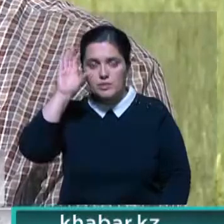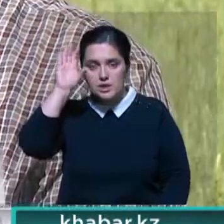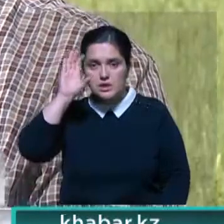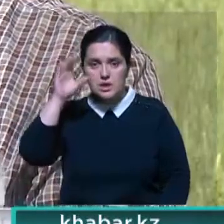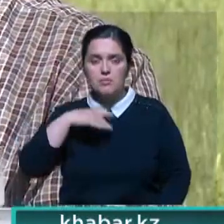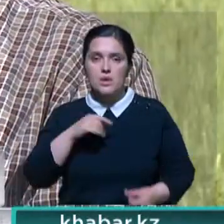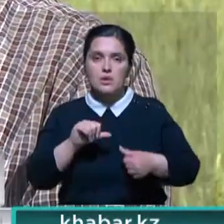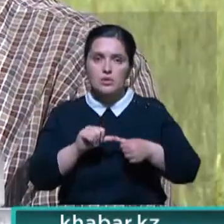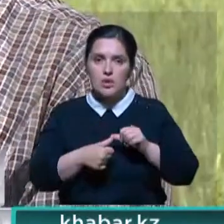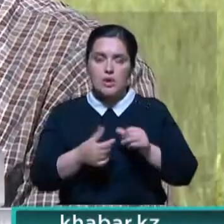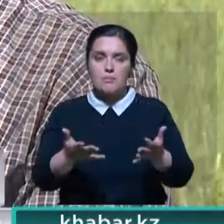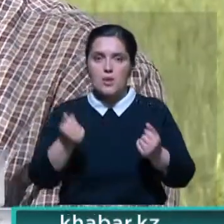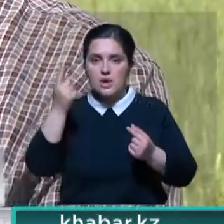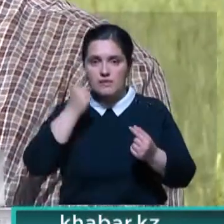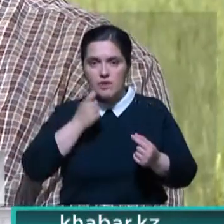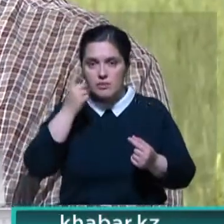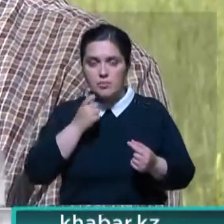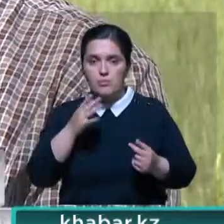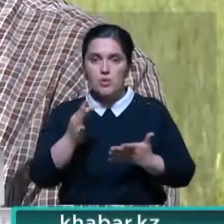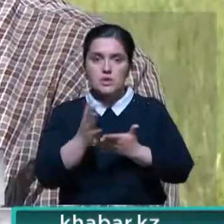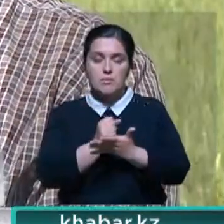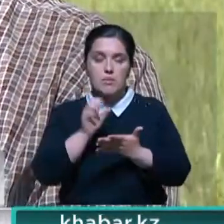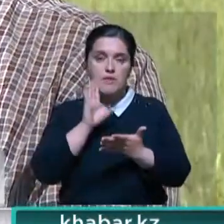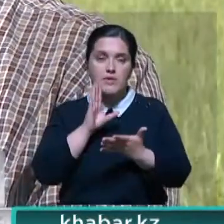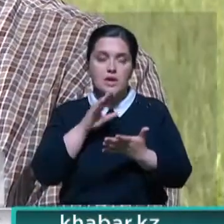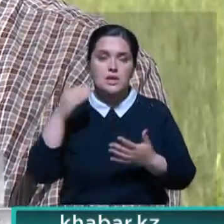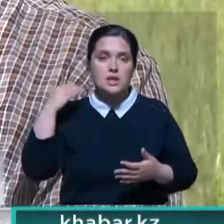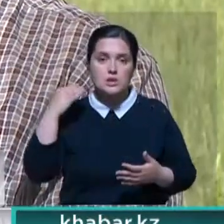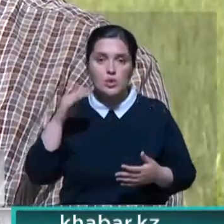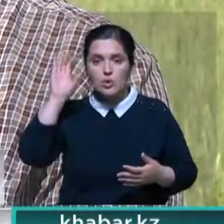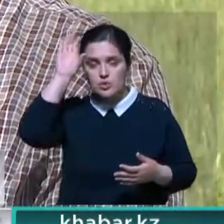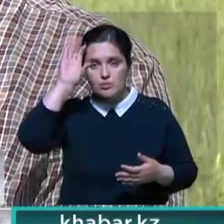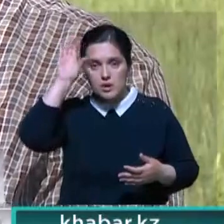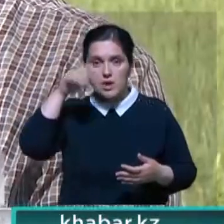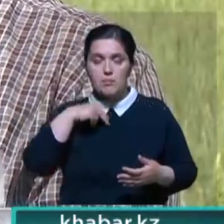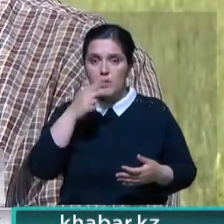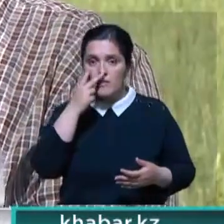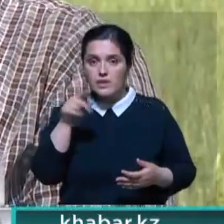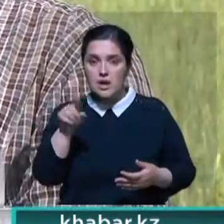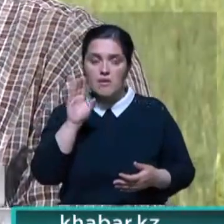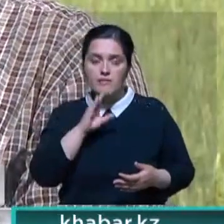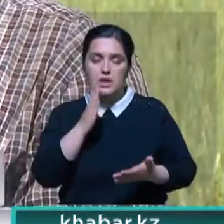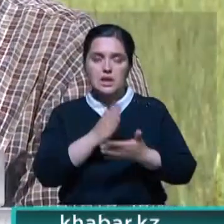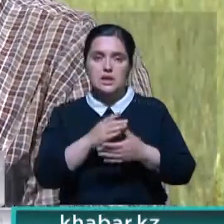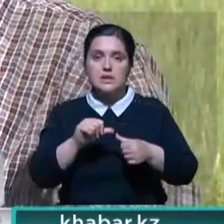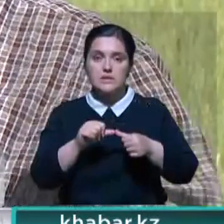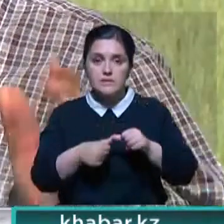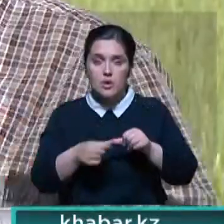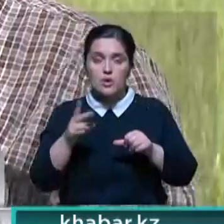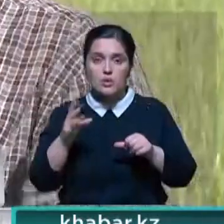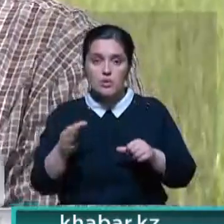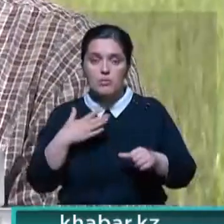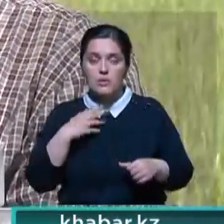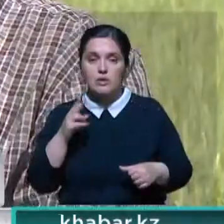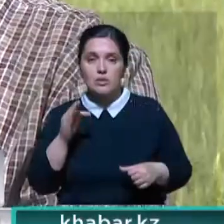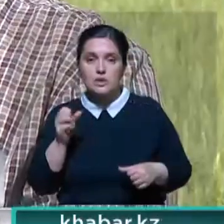Мы регулярно получаем информацию по запасам воды в водохранилищах Таджикистана и Узбекистана. Мы видим, что там вода есть всегда, но при этом в нашем